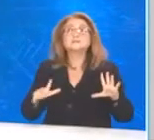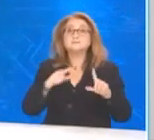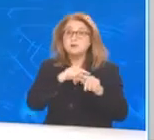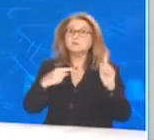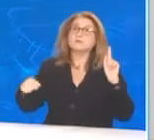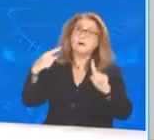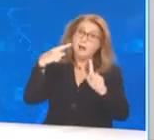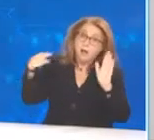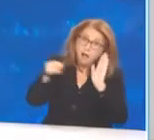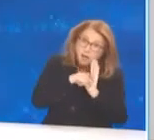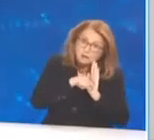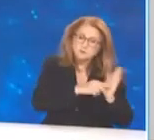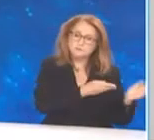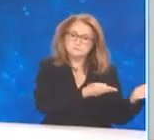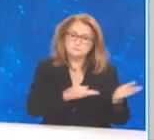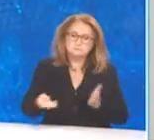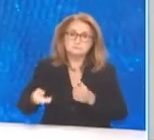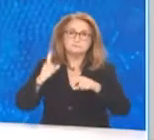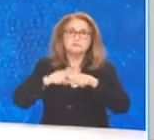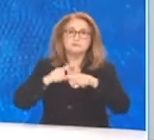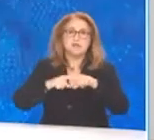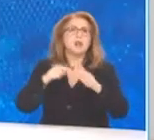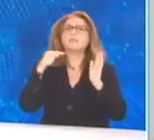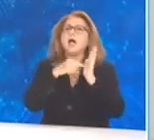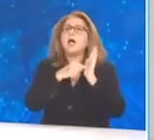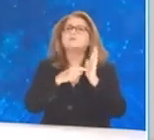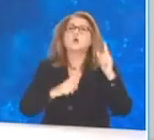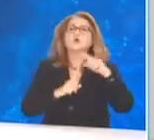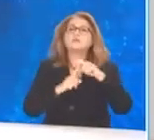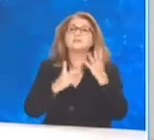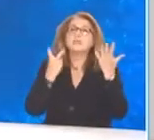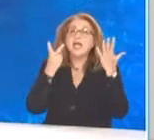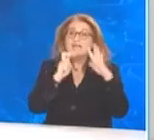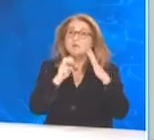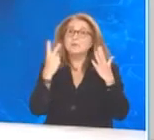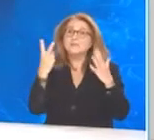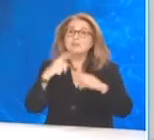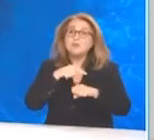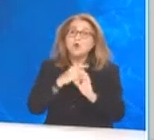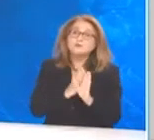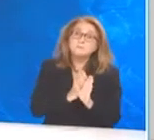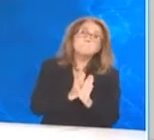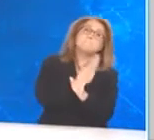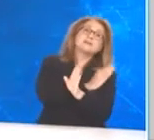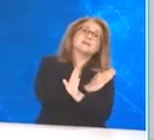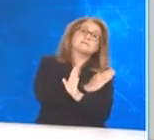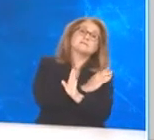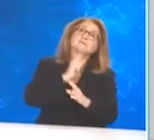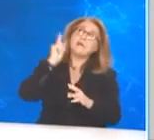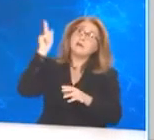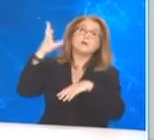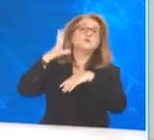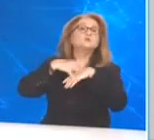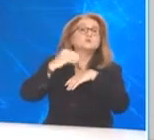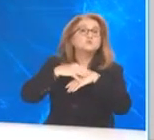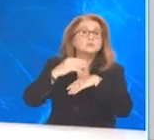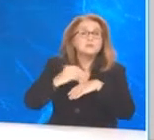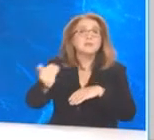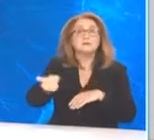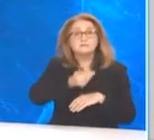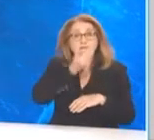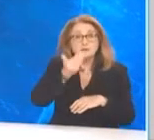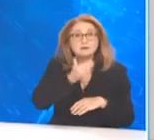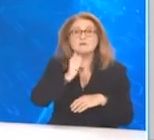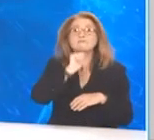έχει διενεργηθεί μέχρι 72 ώρες πριν για όσους ταξιδεύουν με πτήσεις από τη Σουηδία, την Τσεχία, το